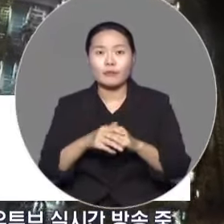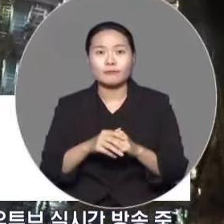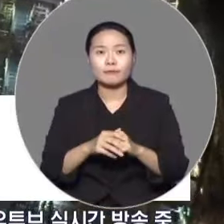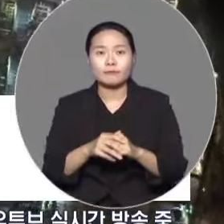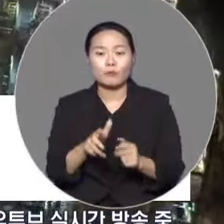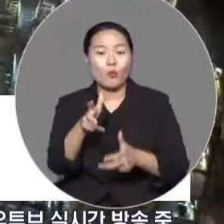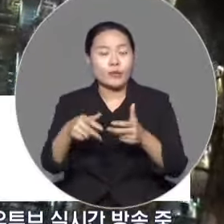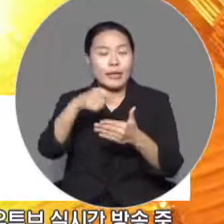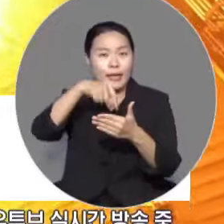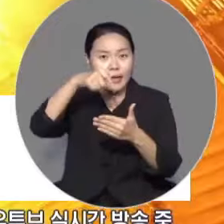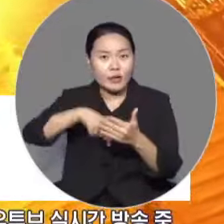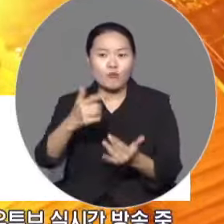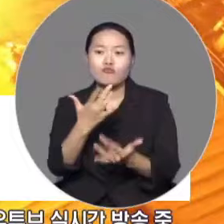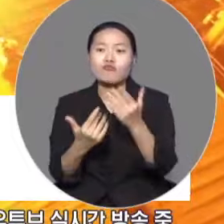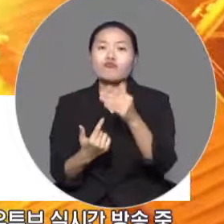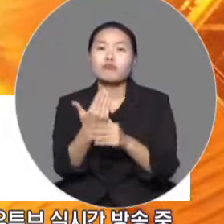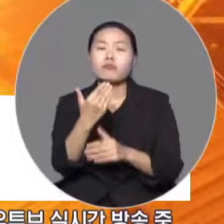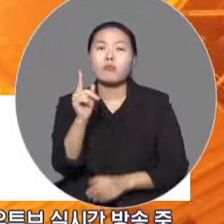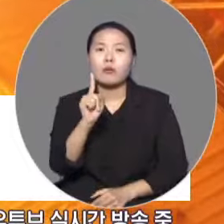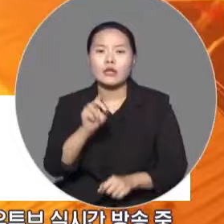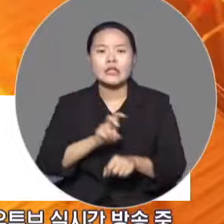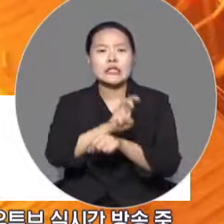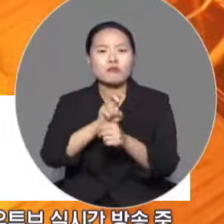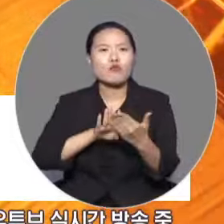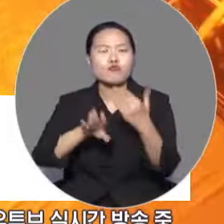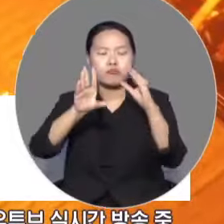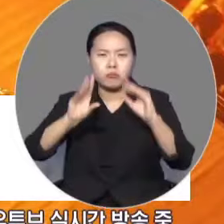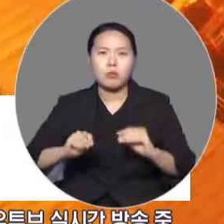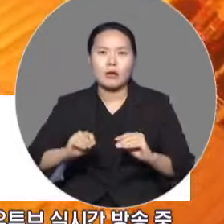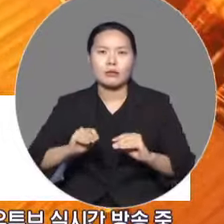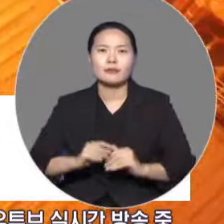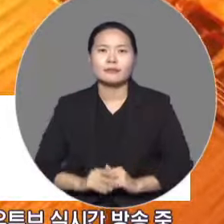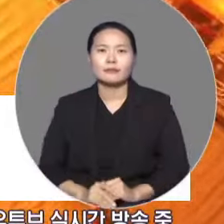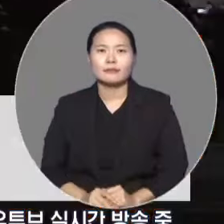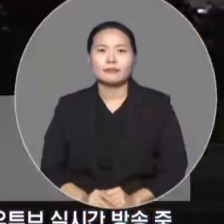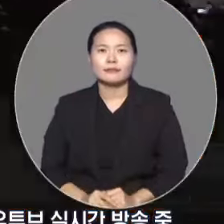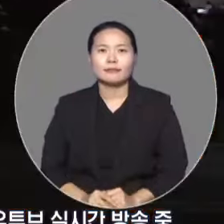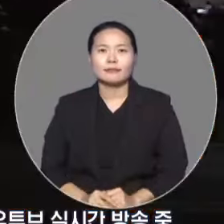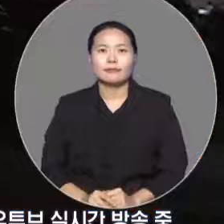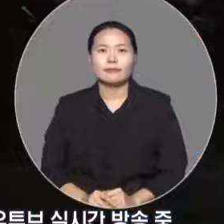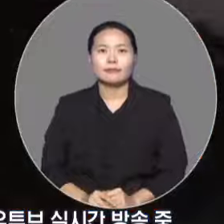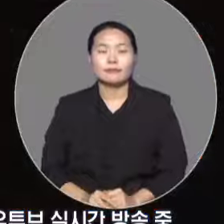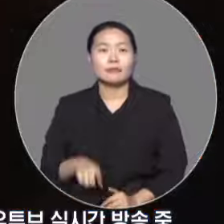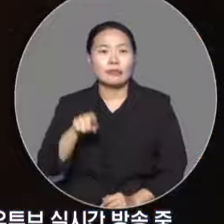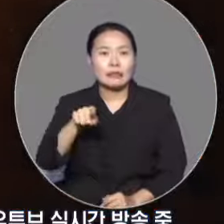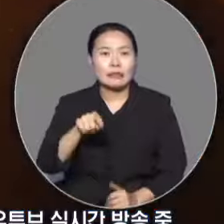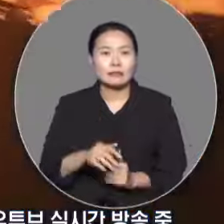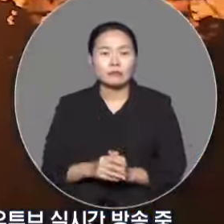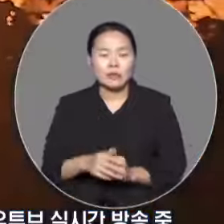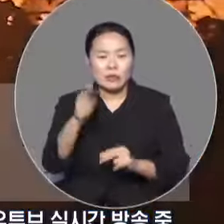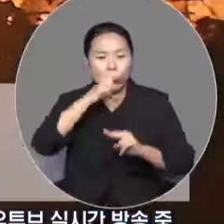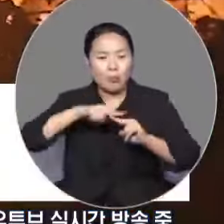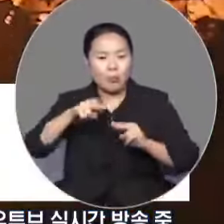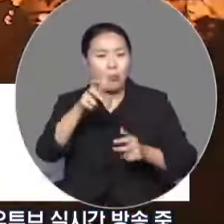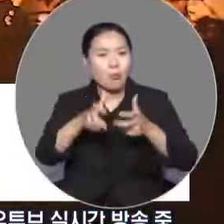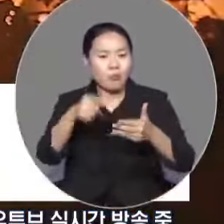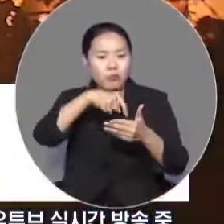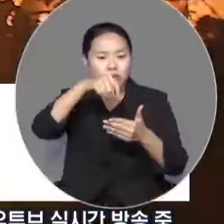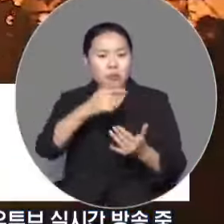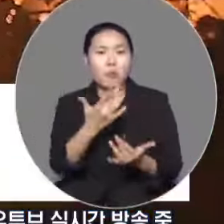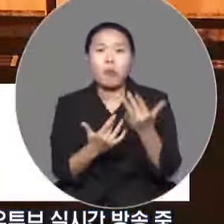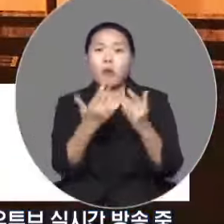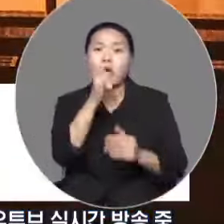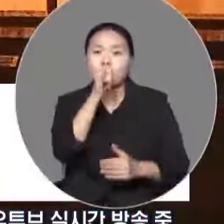알킬레이션 공정에서 일어난 화재는 20시간 만에 완진되기도 했습니다. 이처럼 석유화학 공정에서 일어난